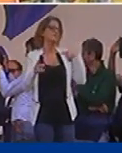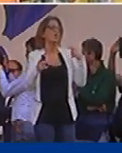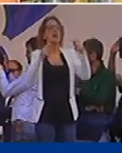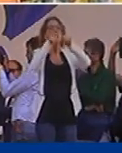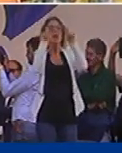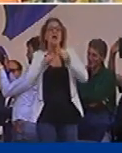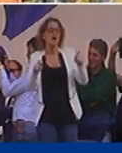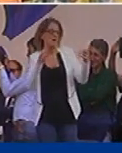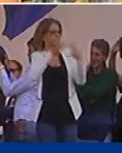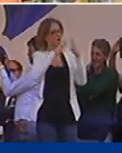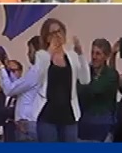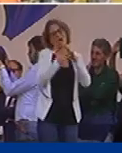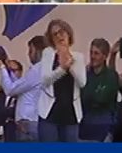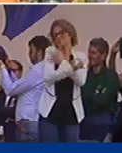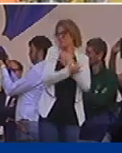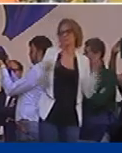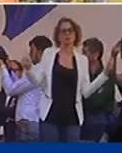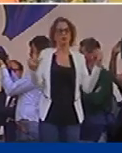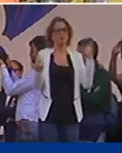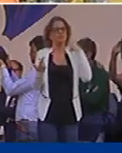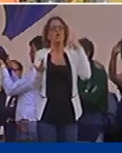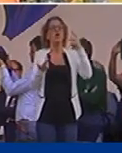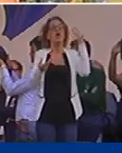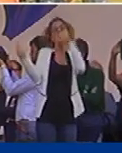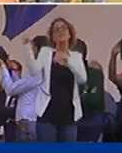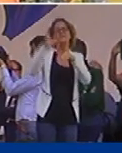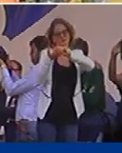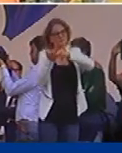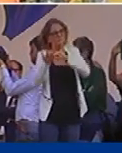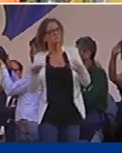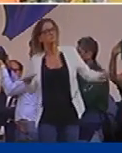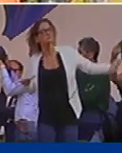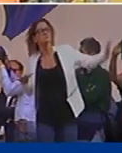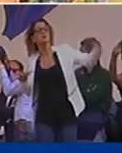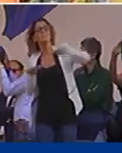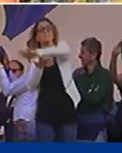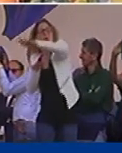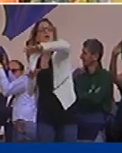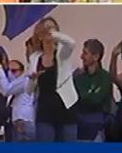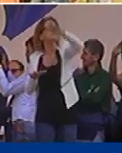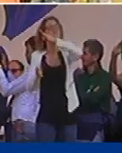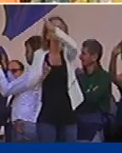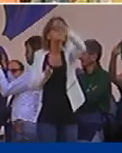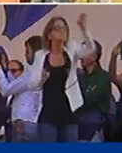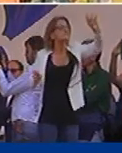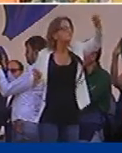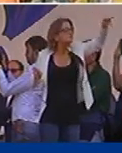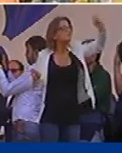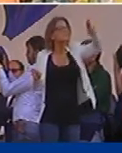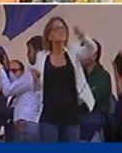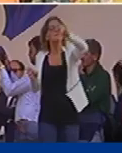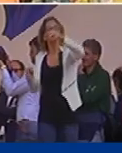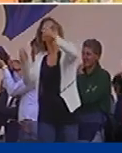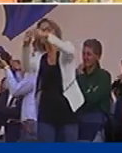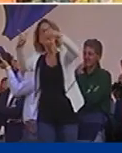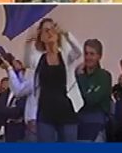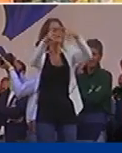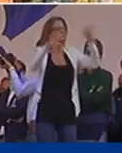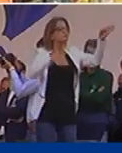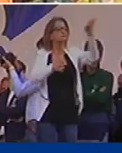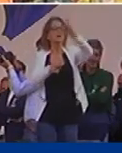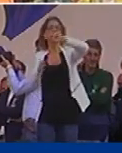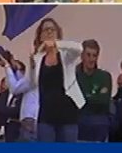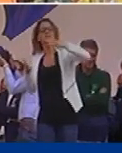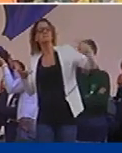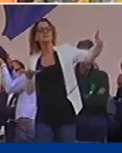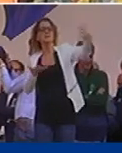se serve con un referendum, con le firme da raccogliere piazza per piazza, paese per paese, città per città.